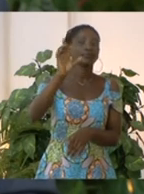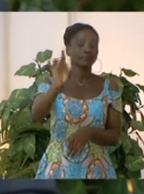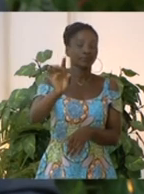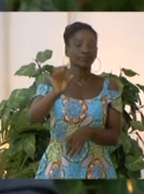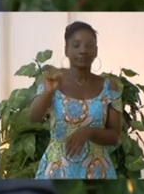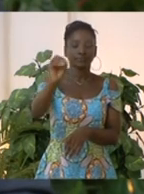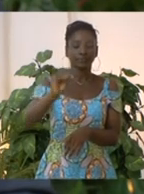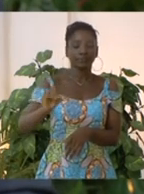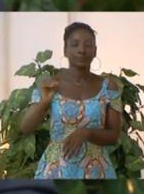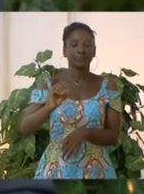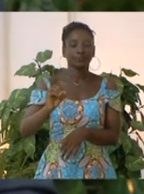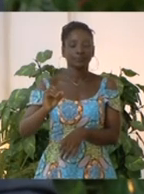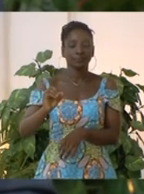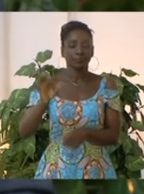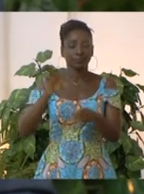Bulletin nul,